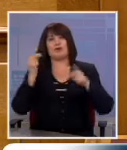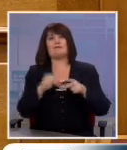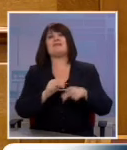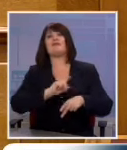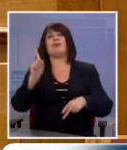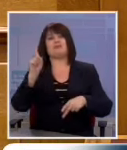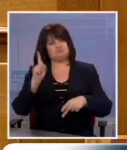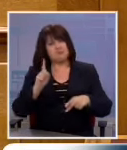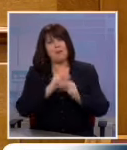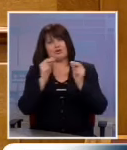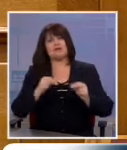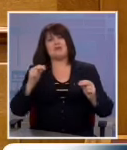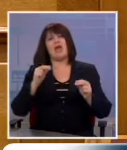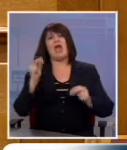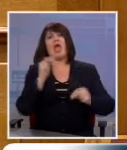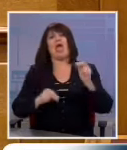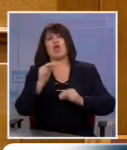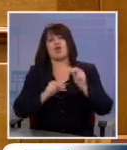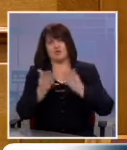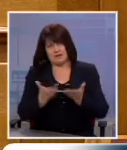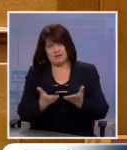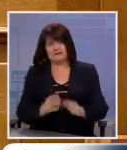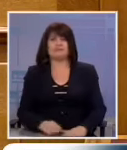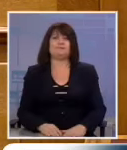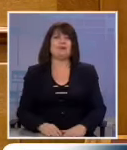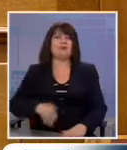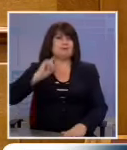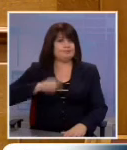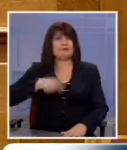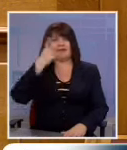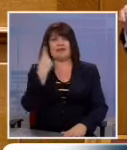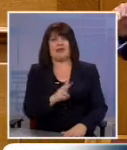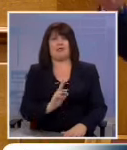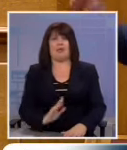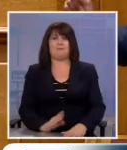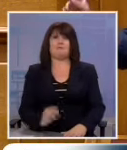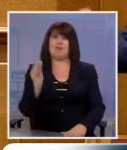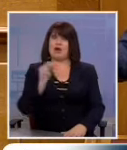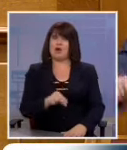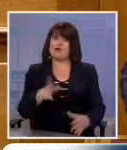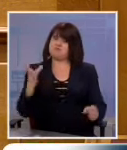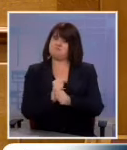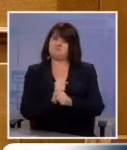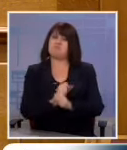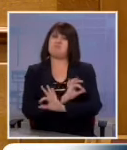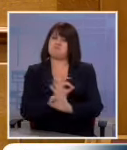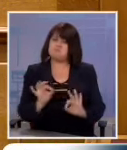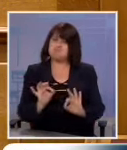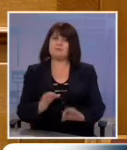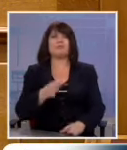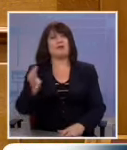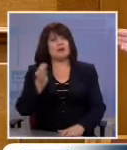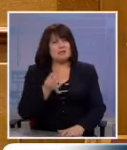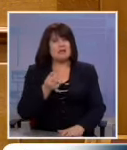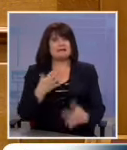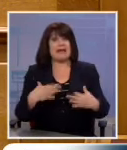Δημοκρατίας, ασκώντας καταχρηστικά ένα τέτοιο δικαίωμά σας. Πήγατε στις εκλογές, τις κερδίσατε. Είπατε